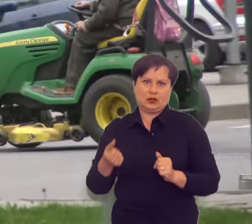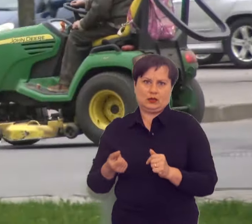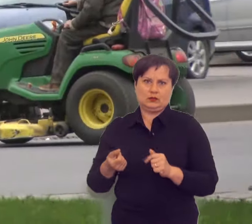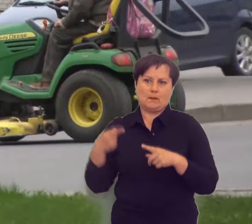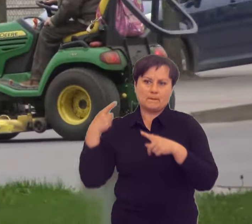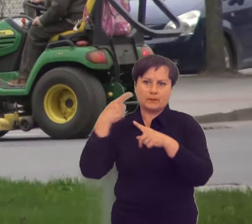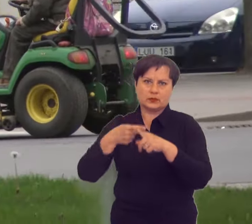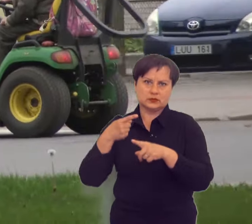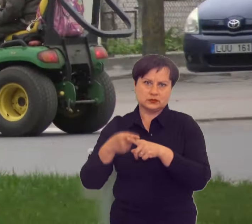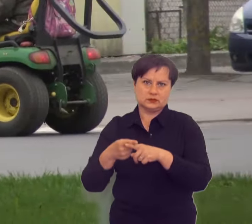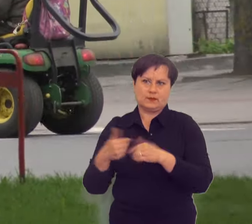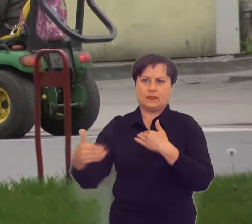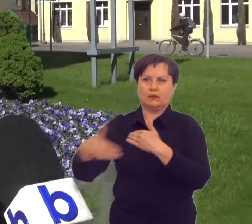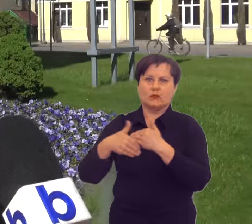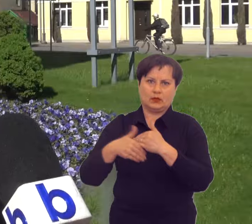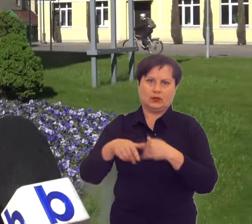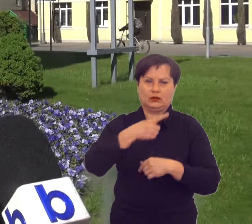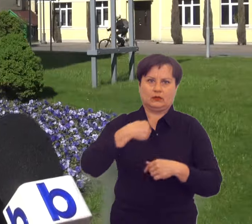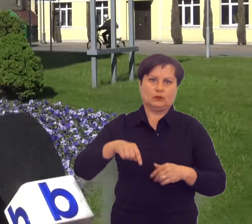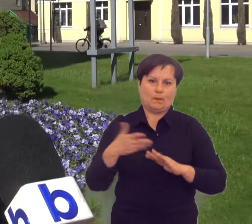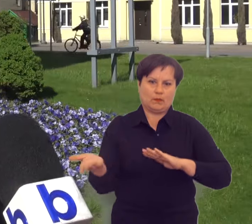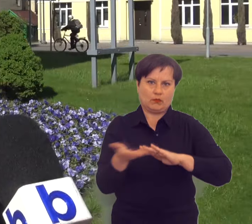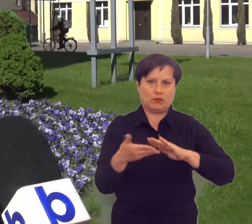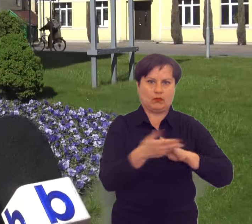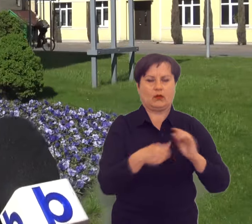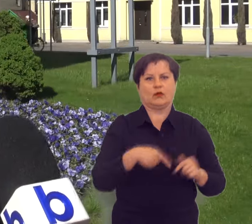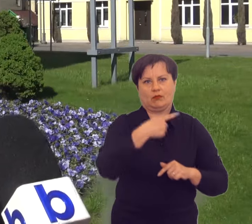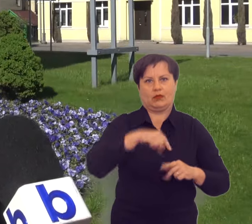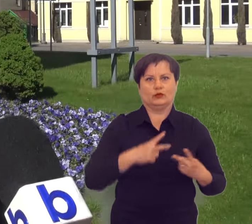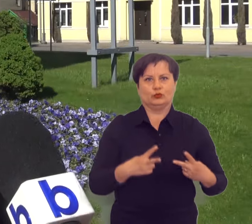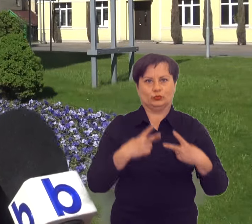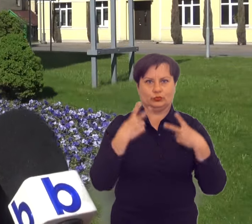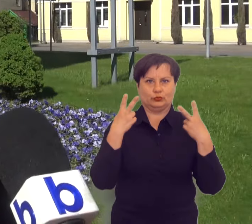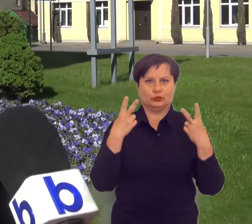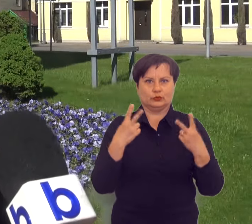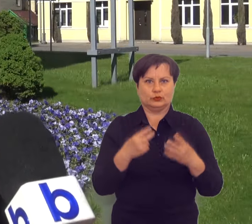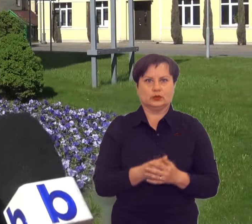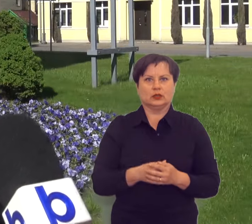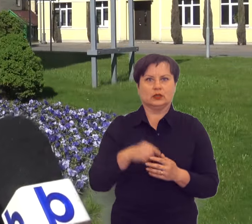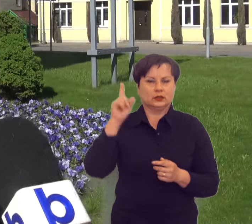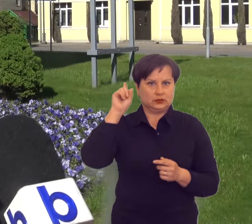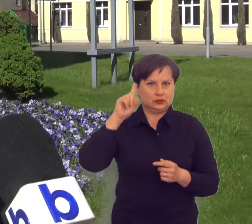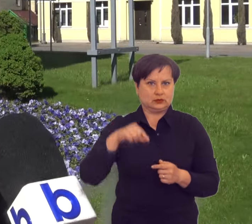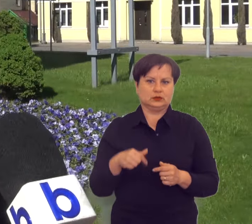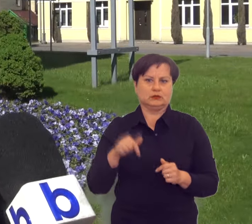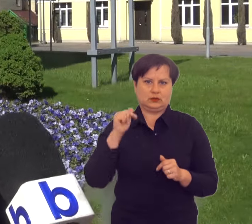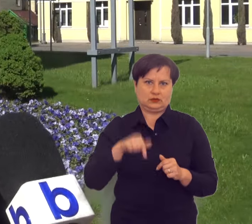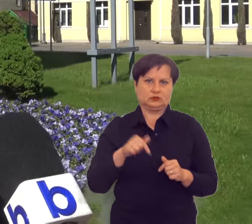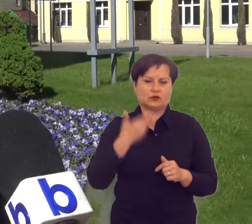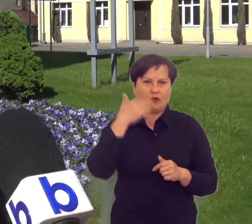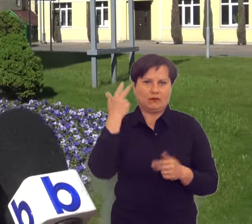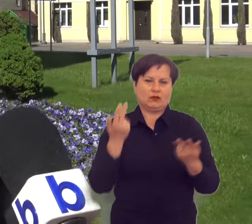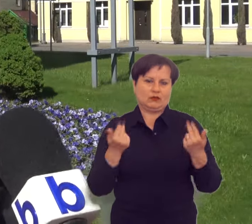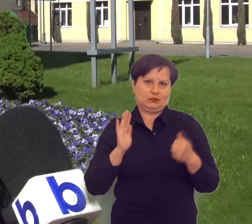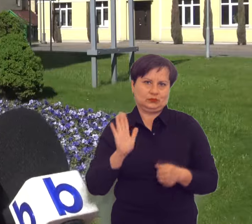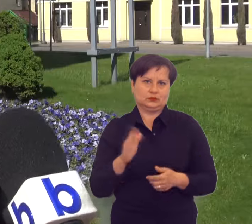prisideda bendrom pajėgom ir padeda mums šienauti, tai mes tikrai džiaugiamės ir tikimės vėlgi, kad ir lygiai taip